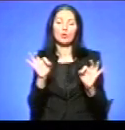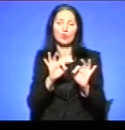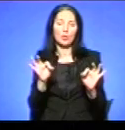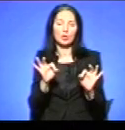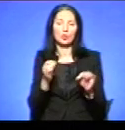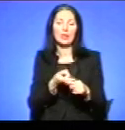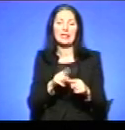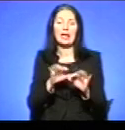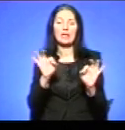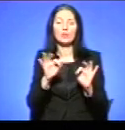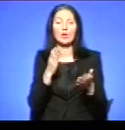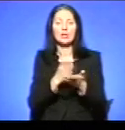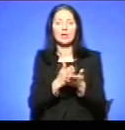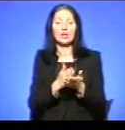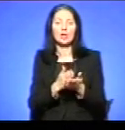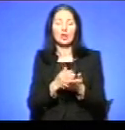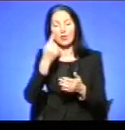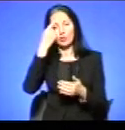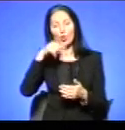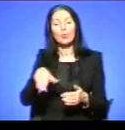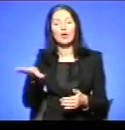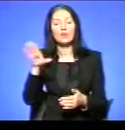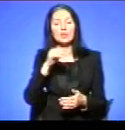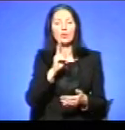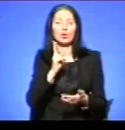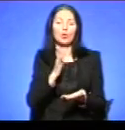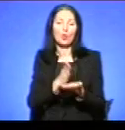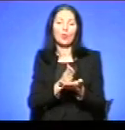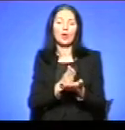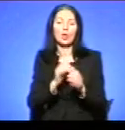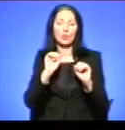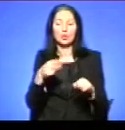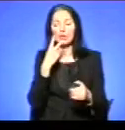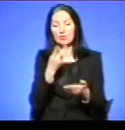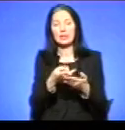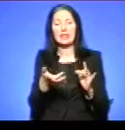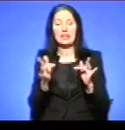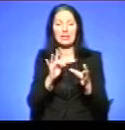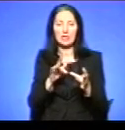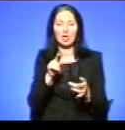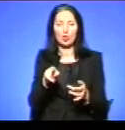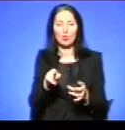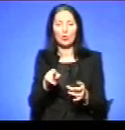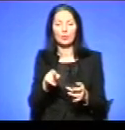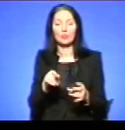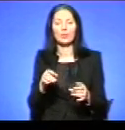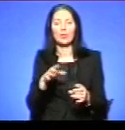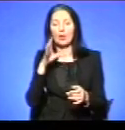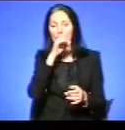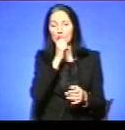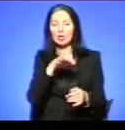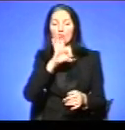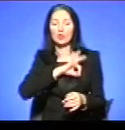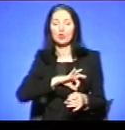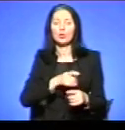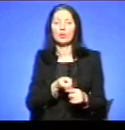загальнодоступна для всіх осіб, які мають доступ до соцмереж і тому подібного. Шахраї використовують таким чином,